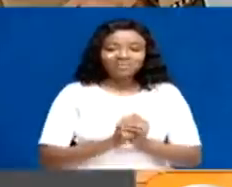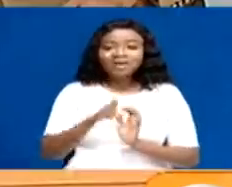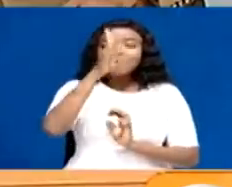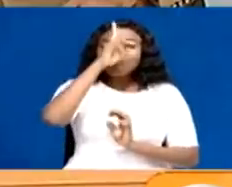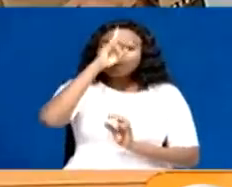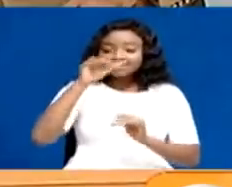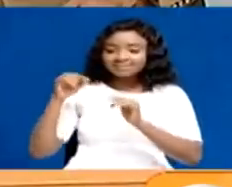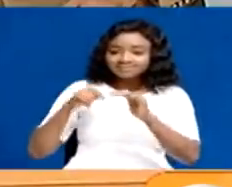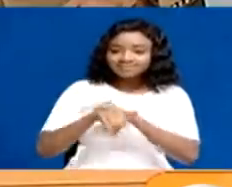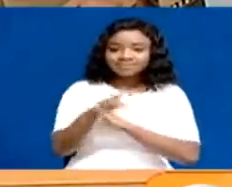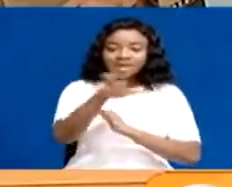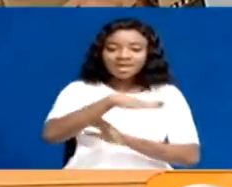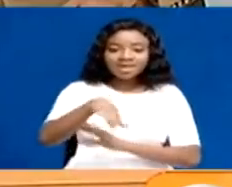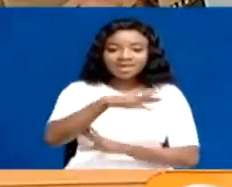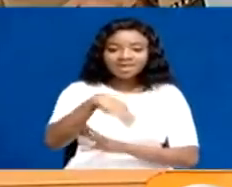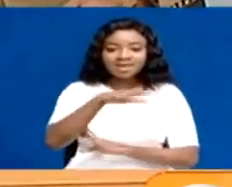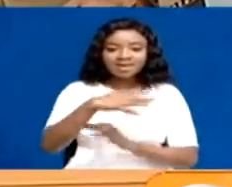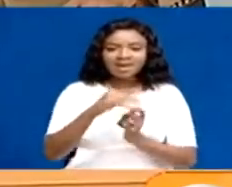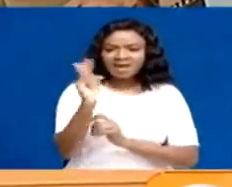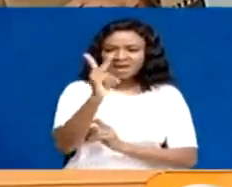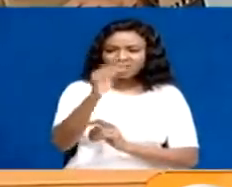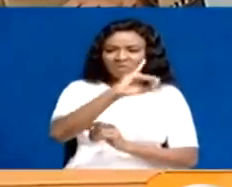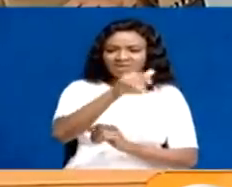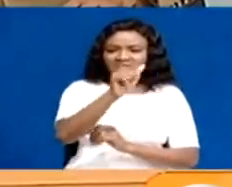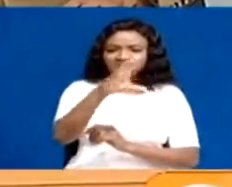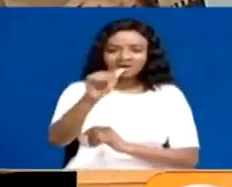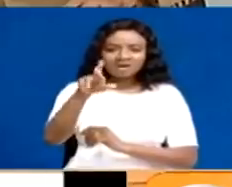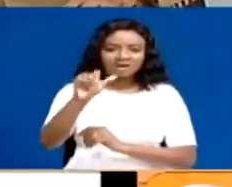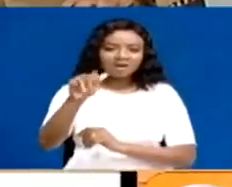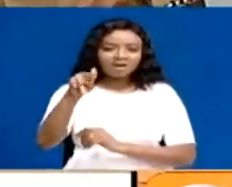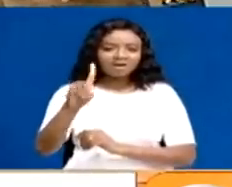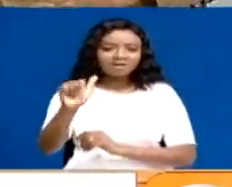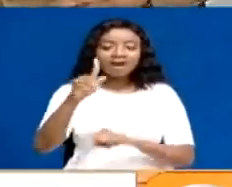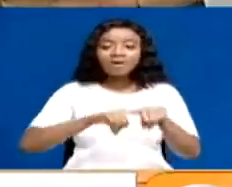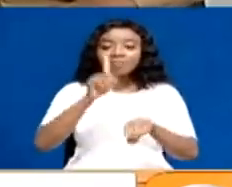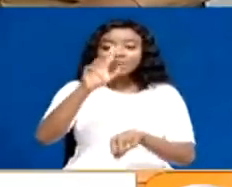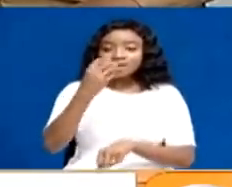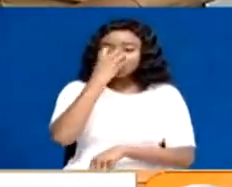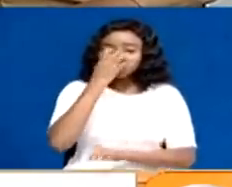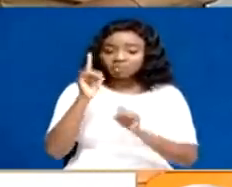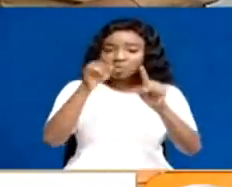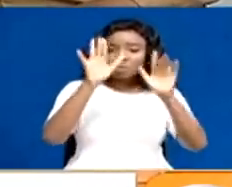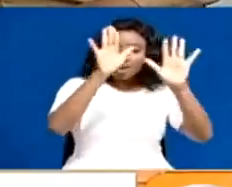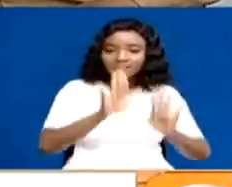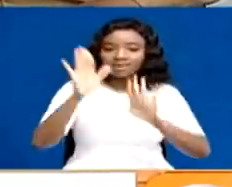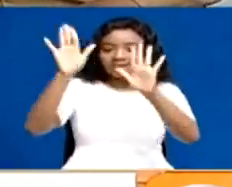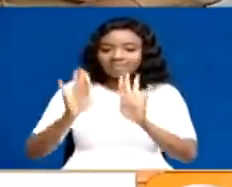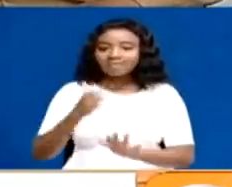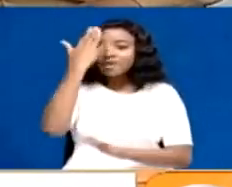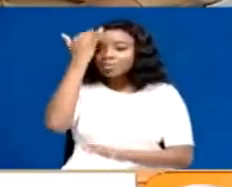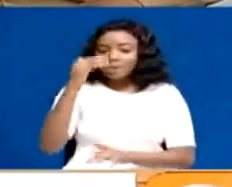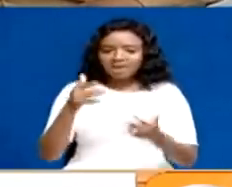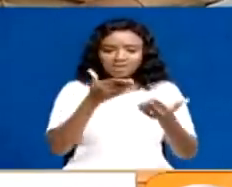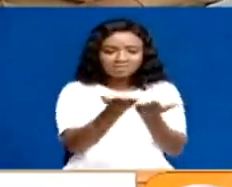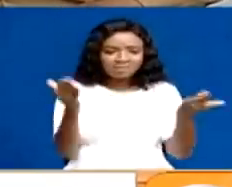Polisi walilazimika kurusha vitoa machozi wakati wa mkutano wa kampeni za naibu rais katika uwanja wa Jacaranda hapa Nairobi ili